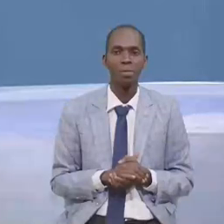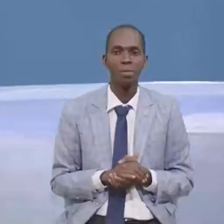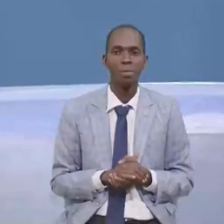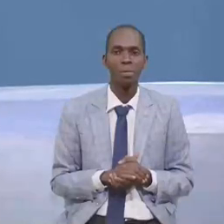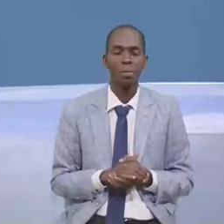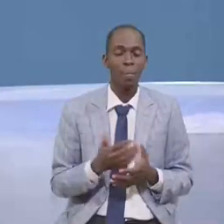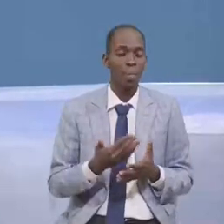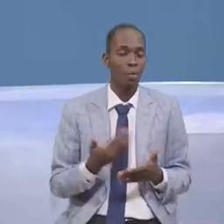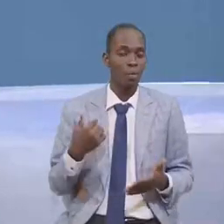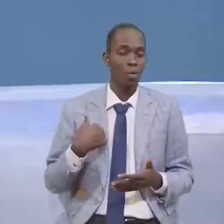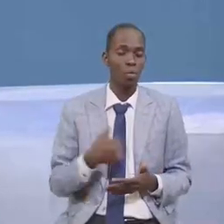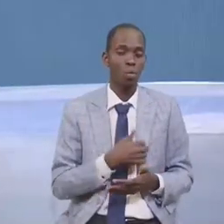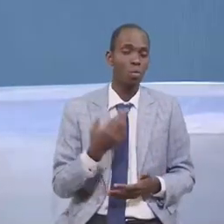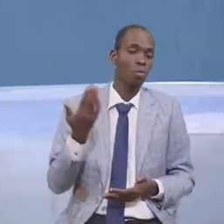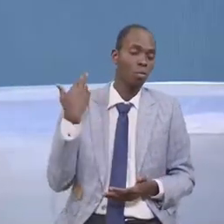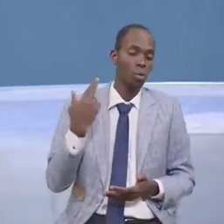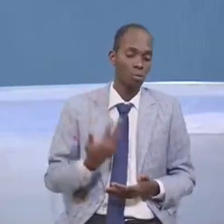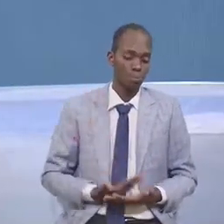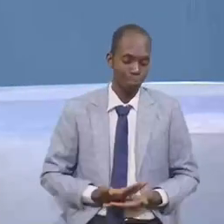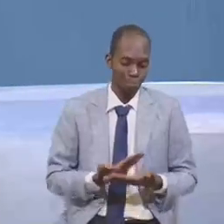Avant que nous venions dans ce monde,